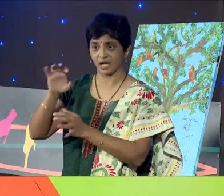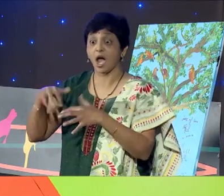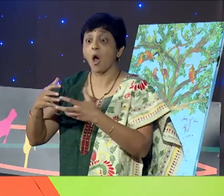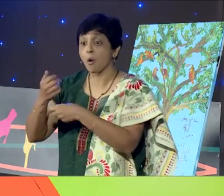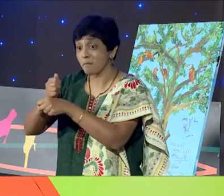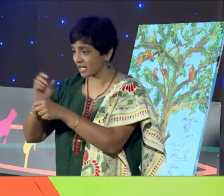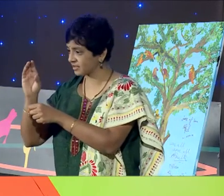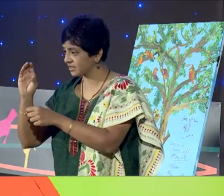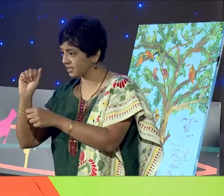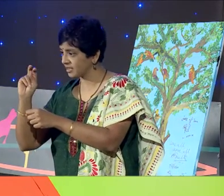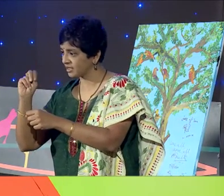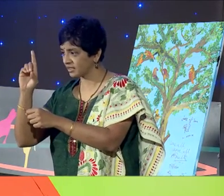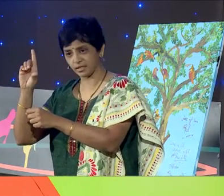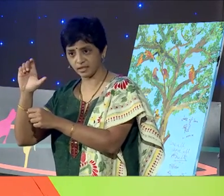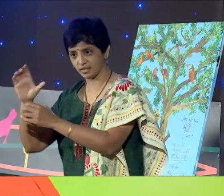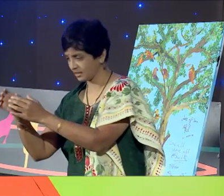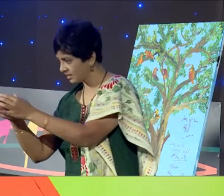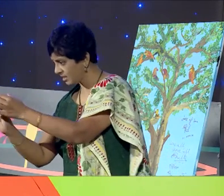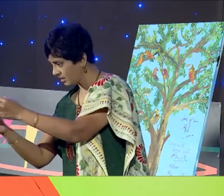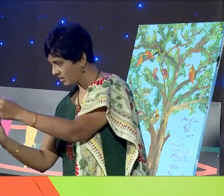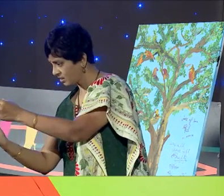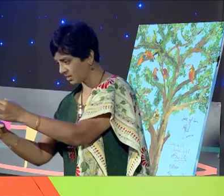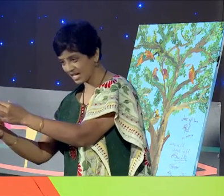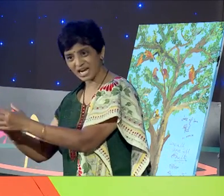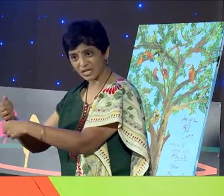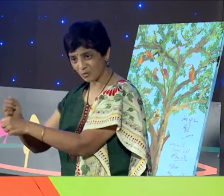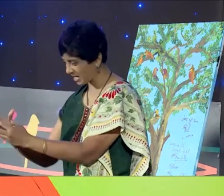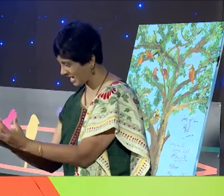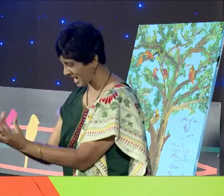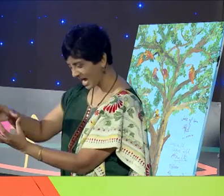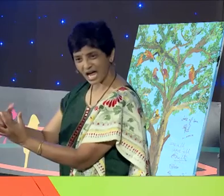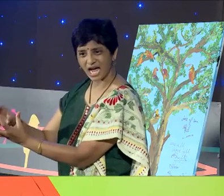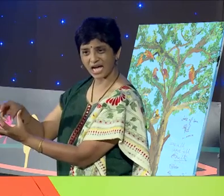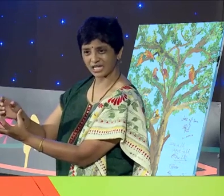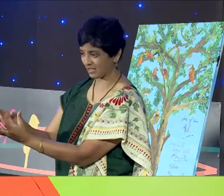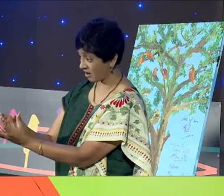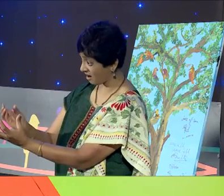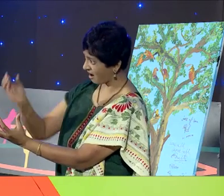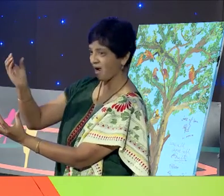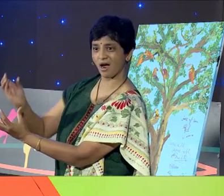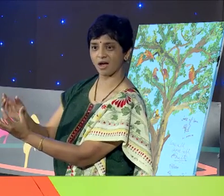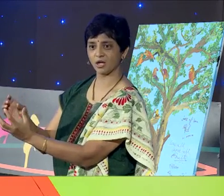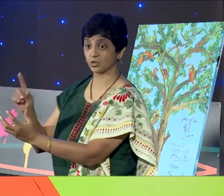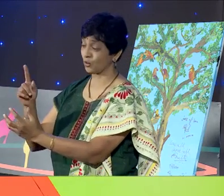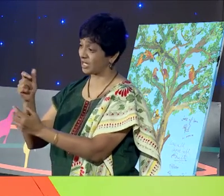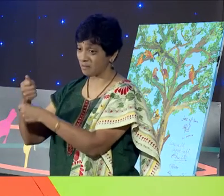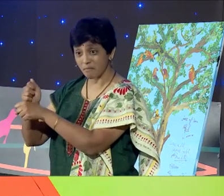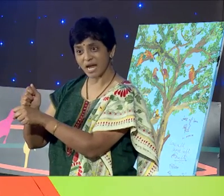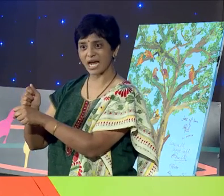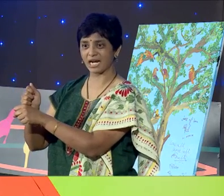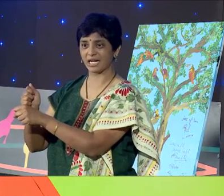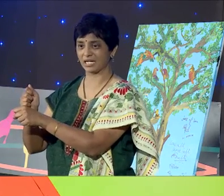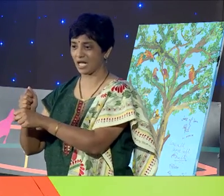की डाई, और जो कुछ पैसे बच गए उसमें से 20 kg जितना वैक्स मैंने खरीदा। और उस 10x10 की खोली में एक टेबल